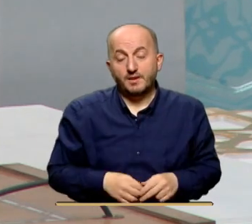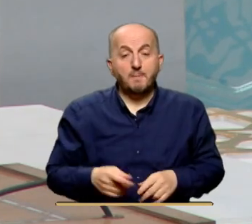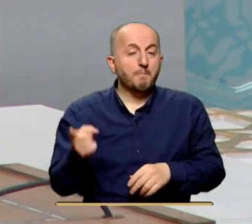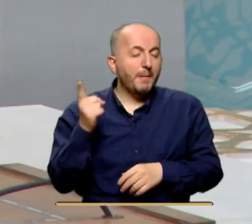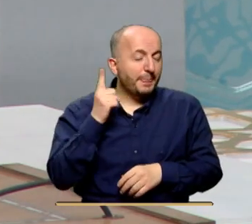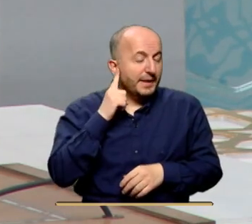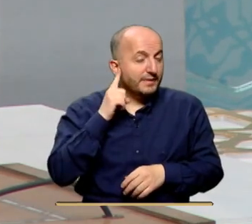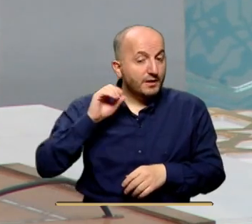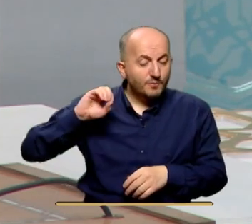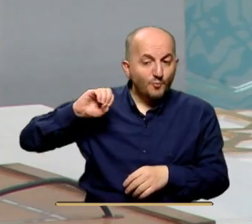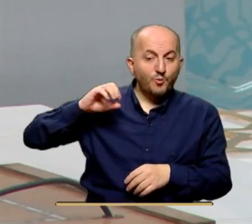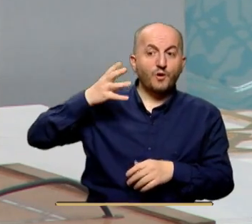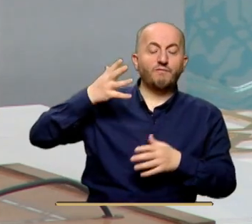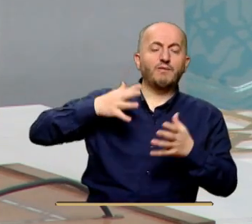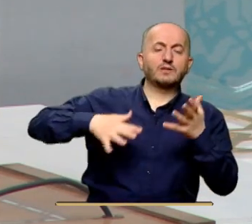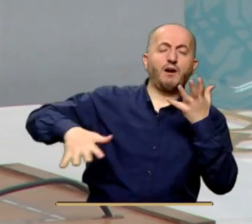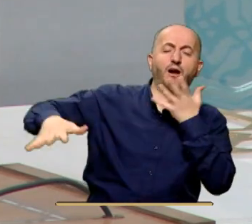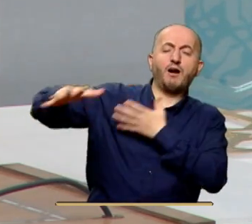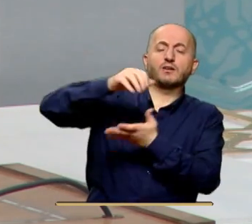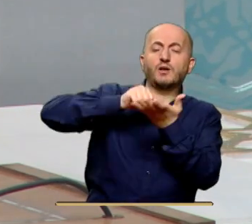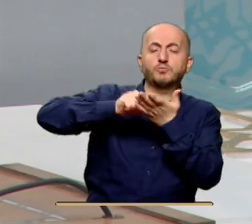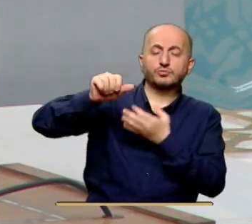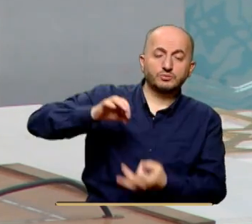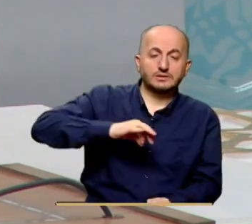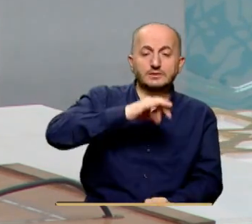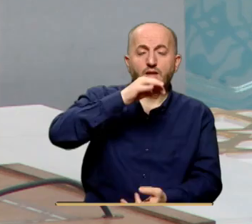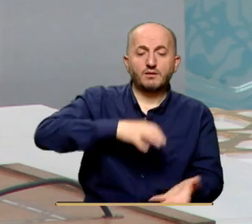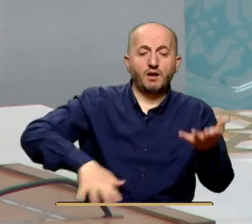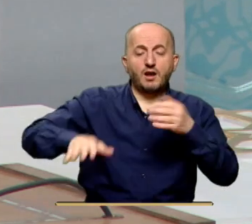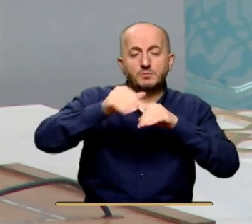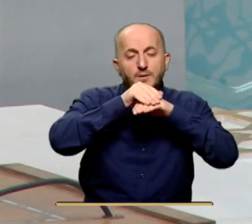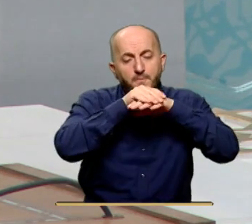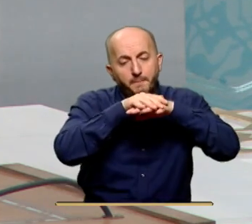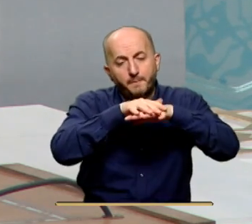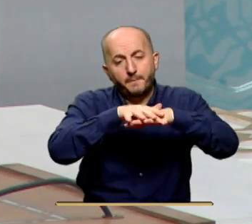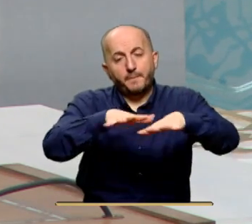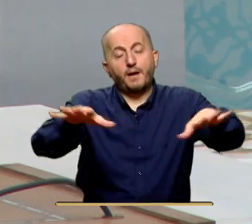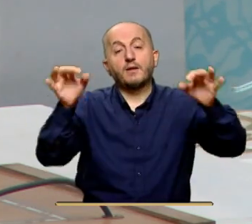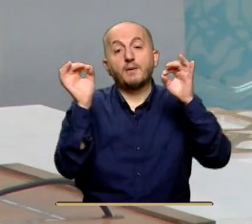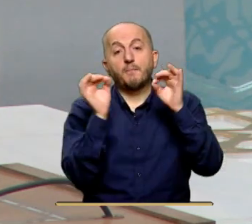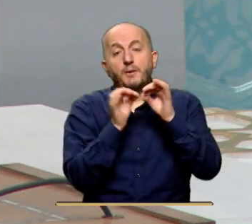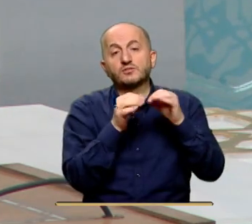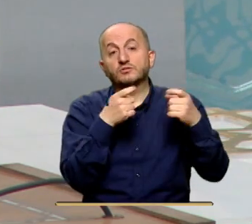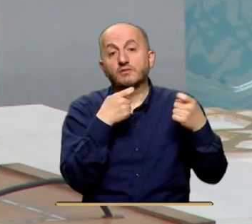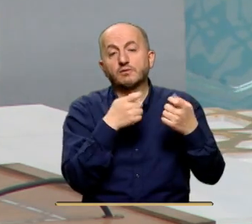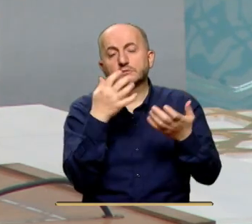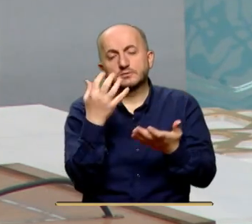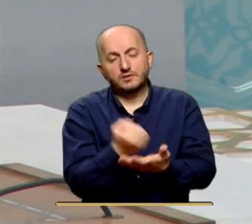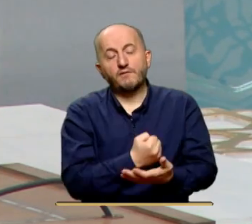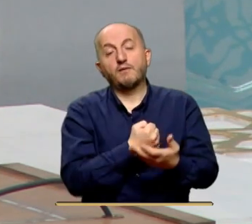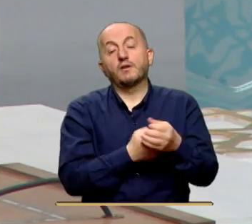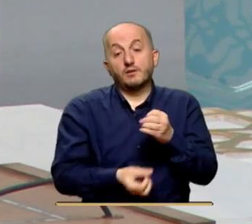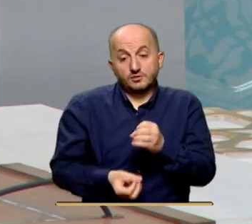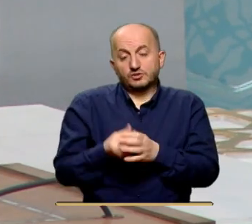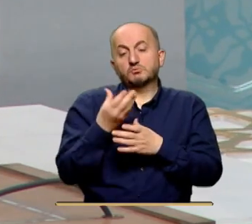Medine-i Münevvere'den kainata, bütün insanlık alemine yayılışı Bedir zaferi ile